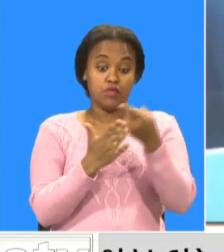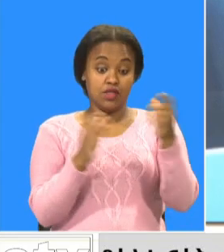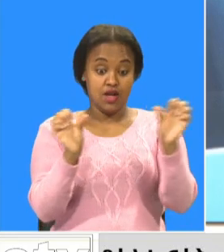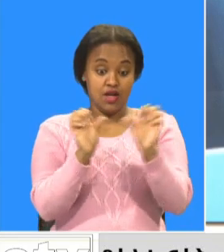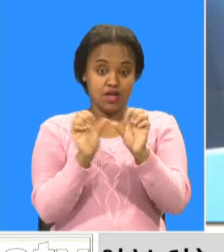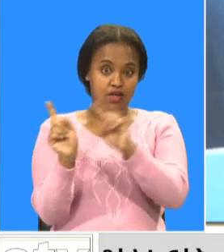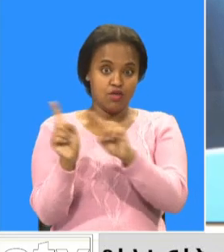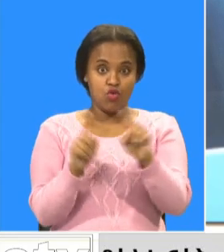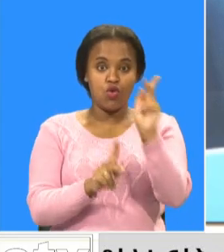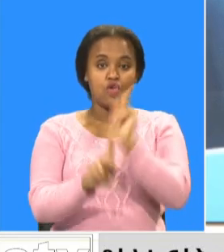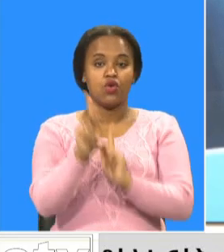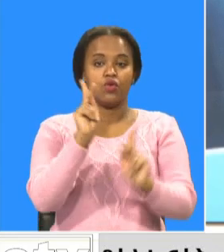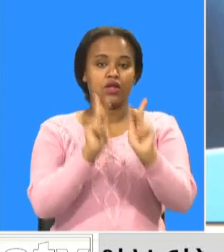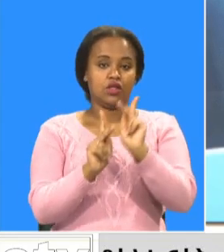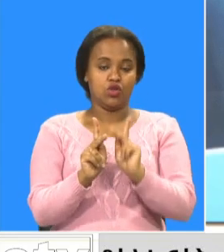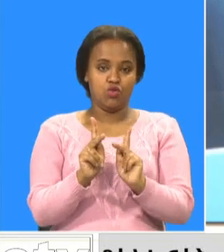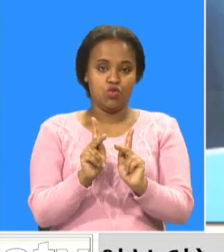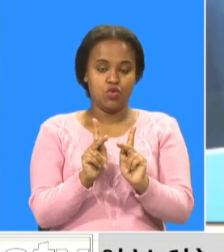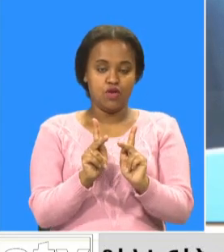ደግሞ ህብረተሰቡ